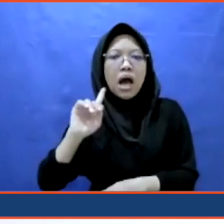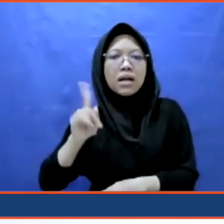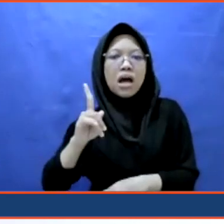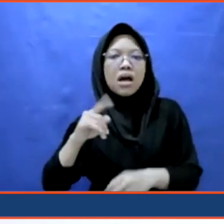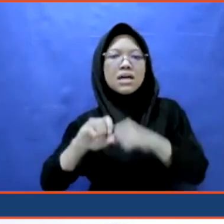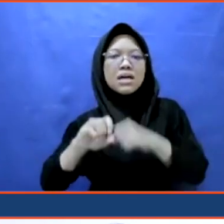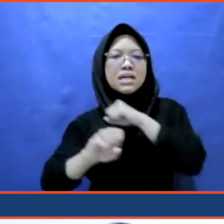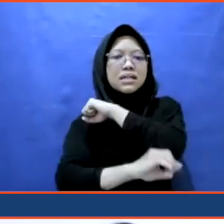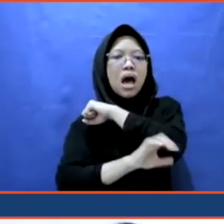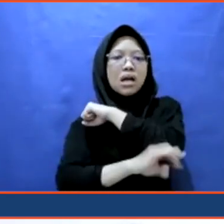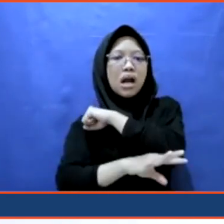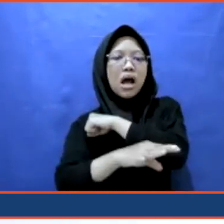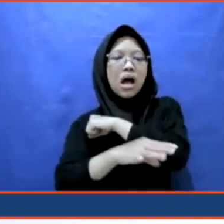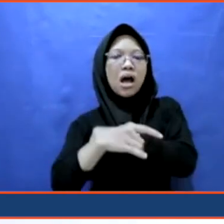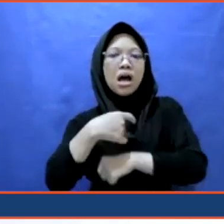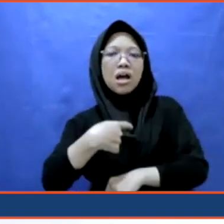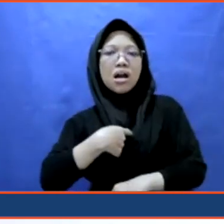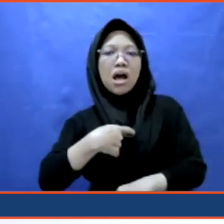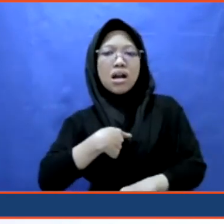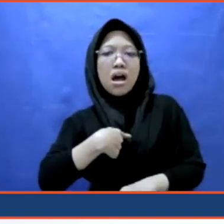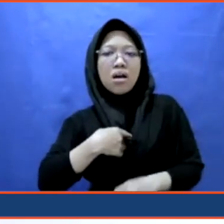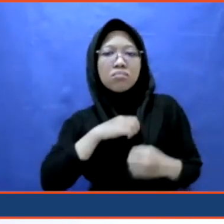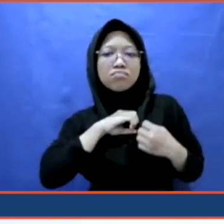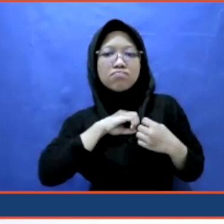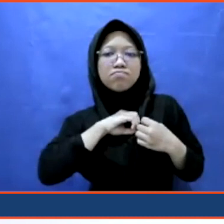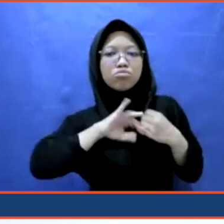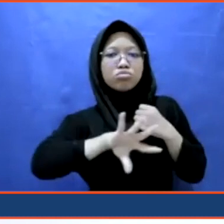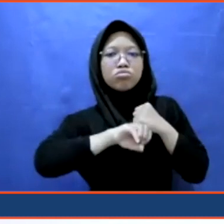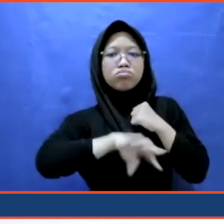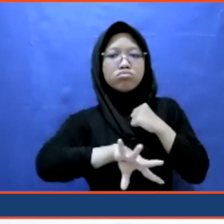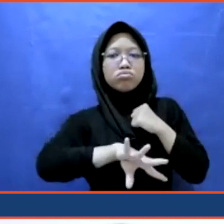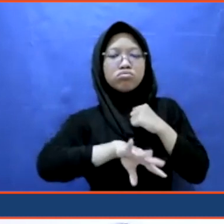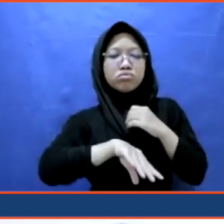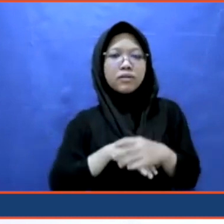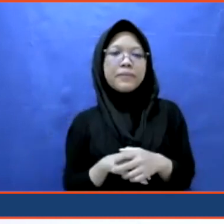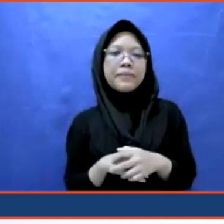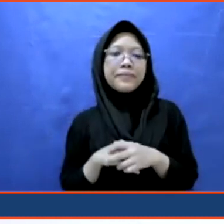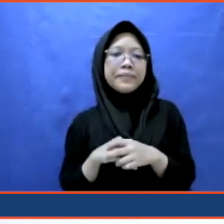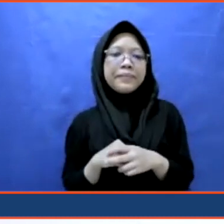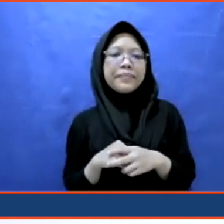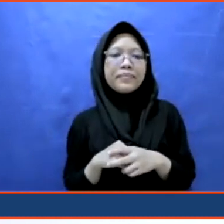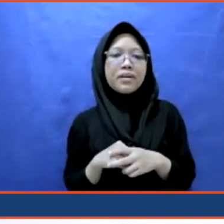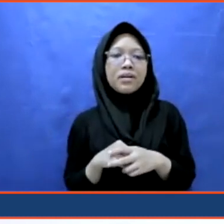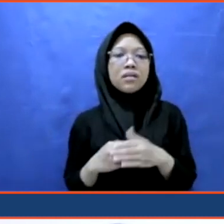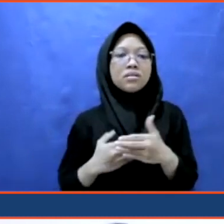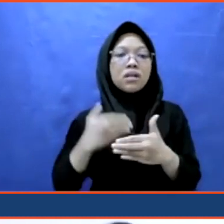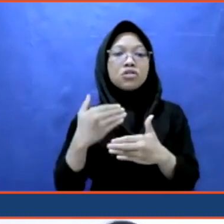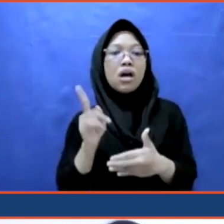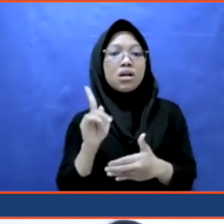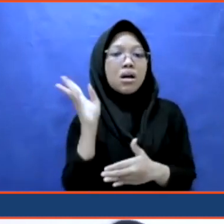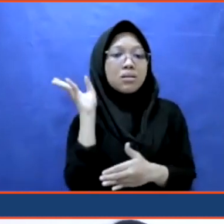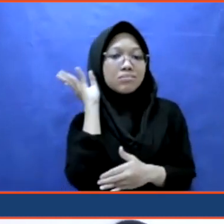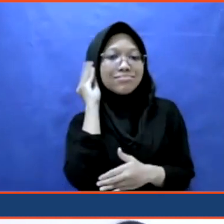amsilatu dia tertembak lalu kalau dari soundtracknya dari pendengaran